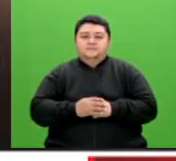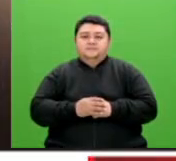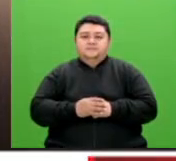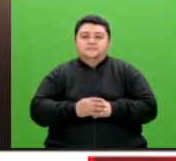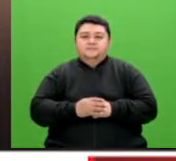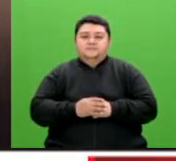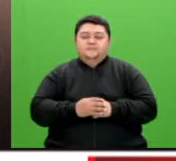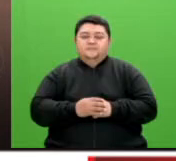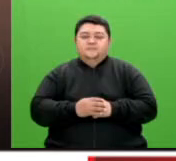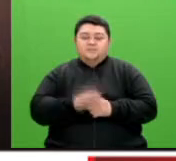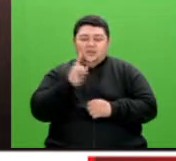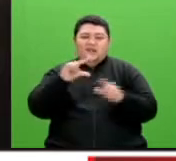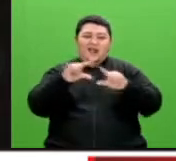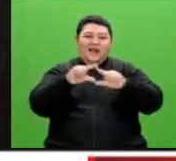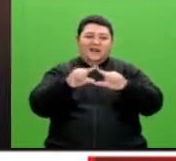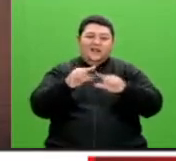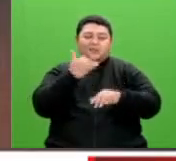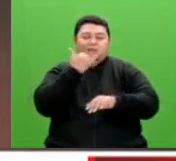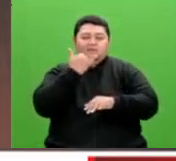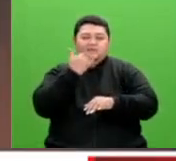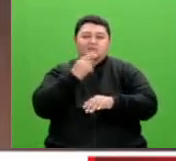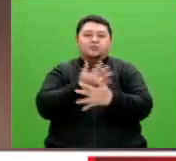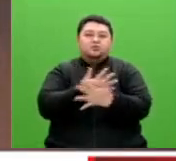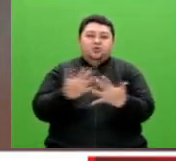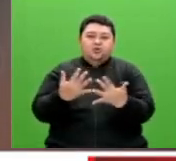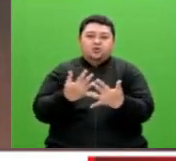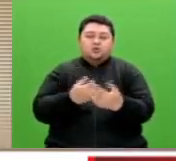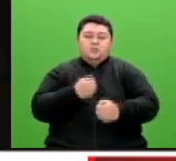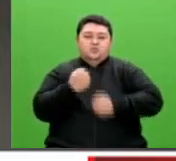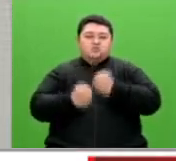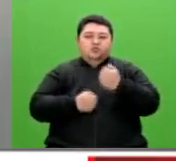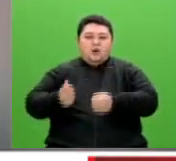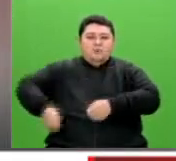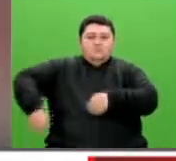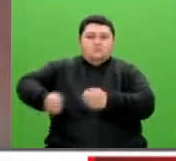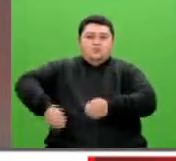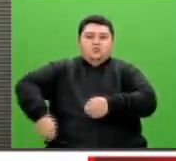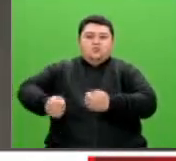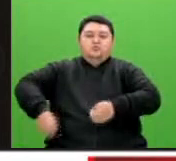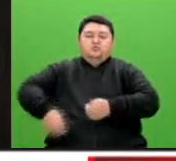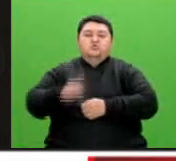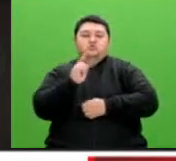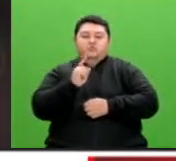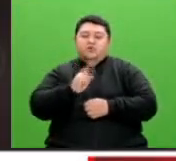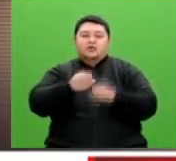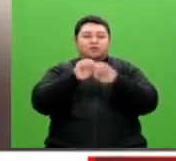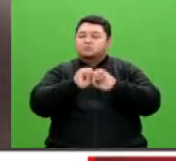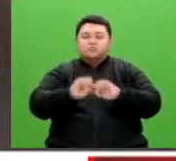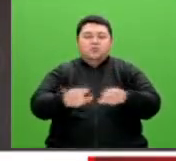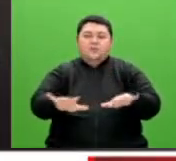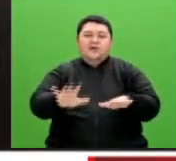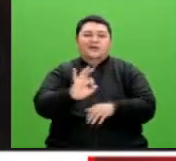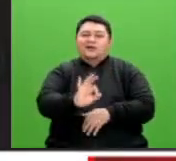Bermodalkan peralatan seadanya, warga terlihat bergotong royong guna menghambat kobaran api tidak menjalar ke rumah warga